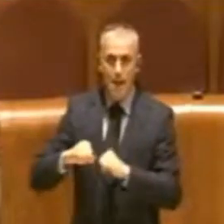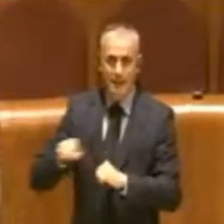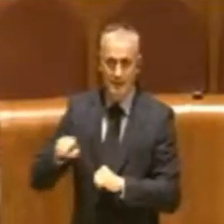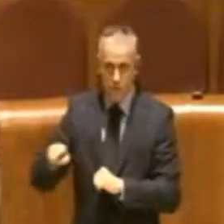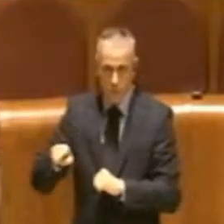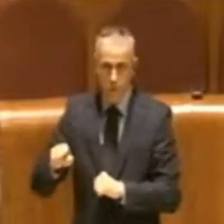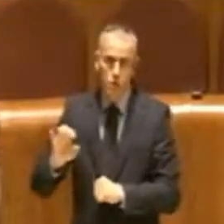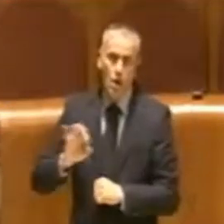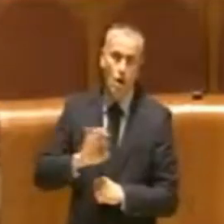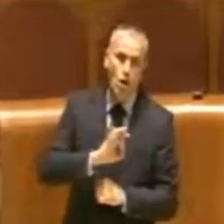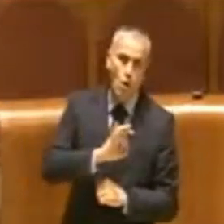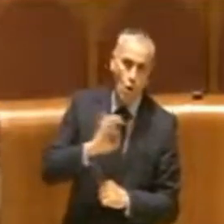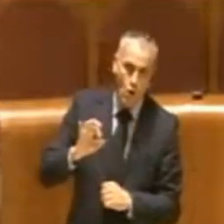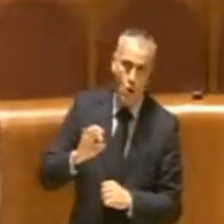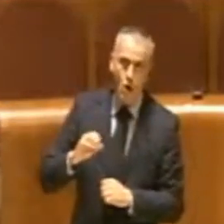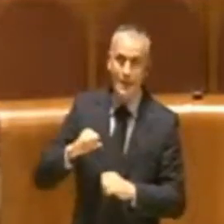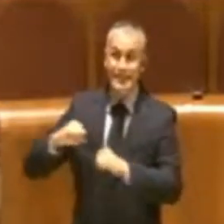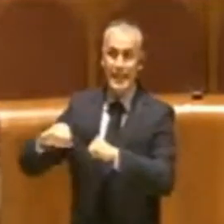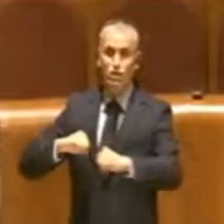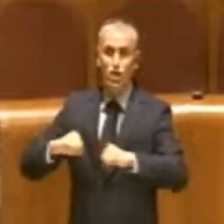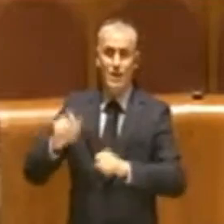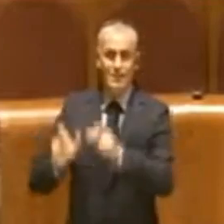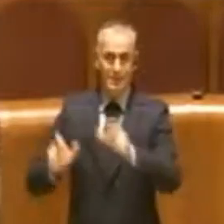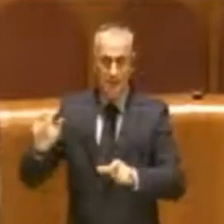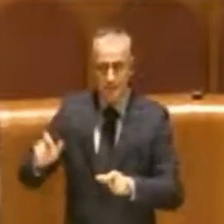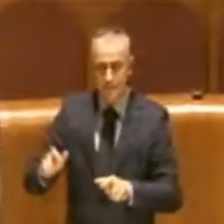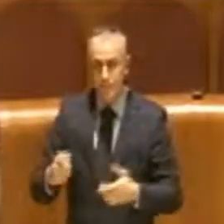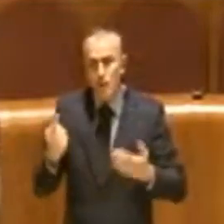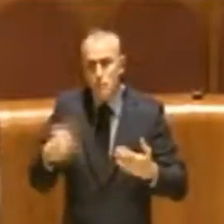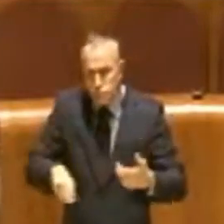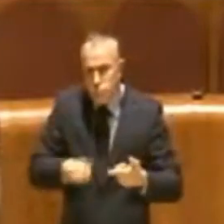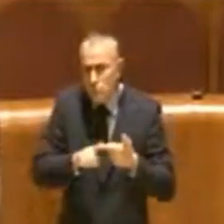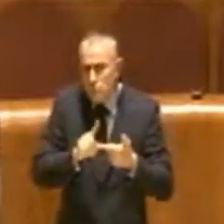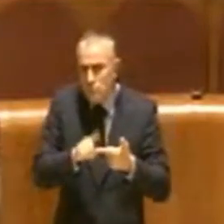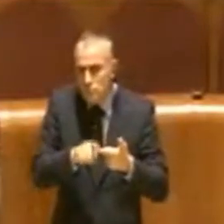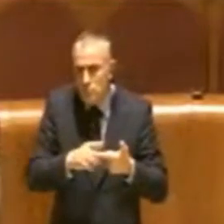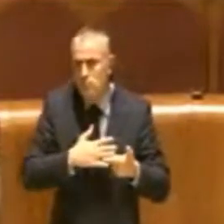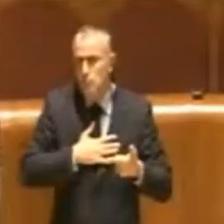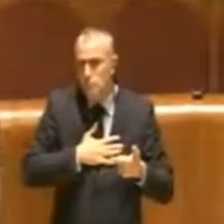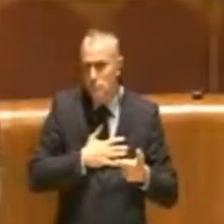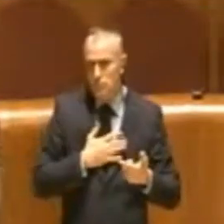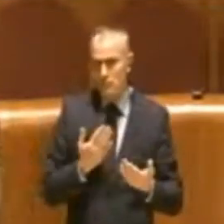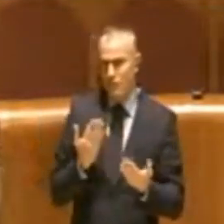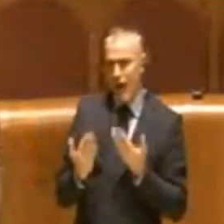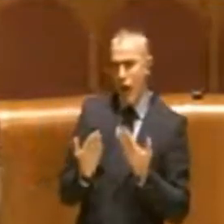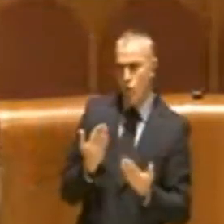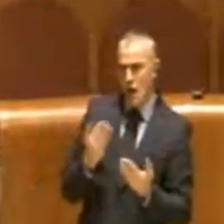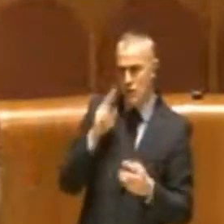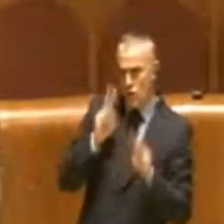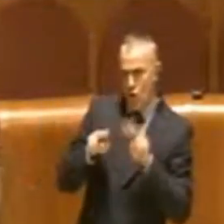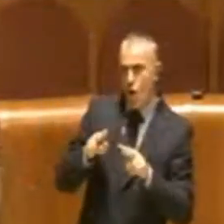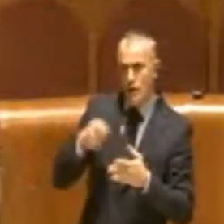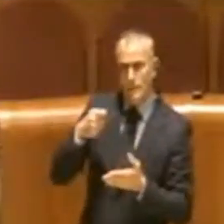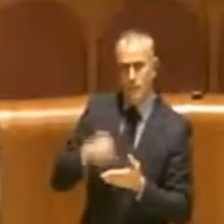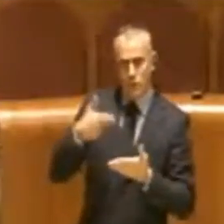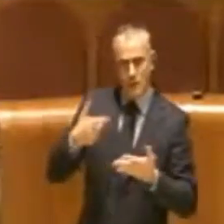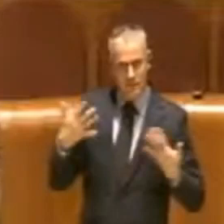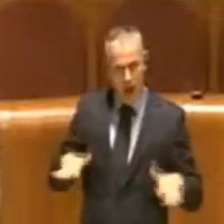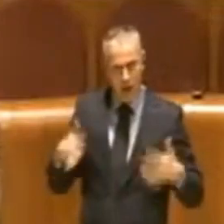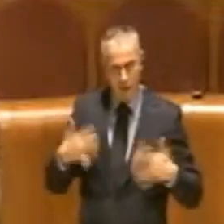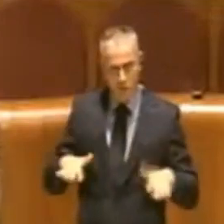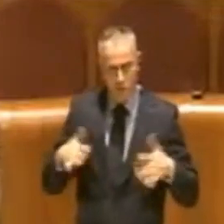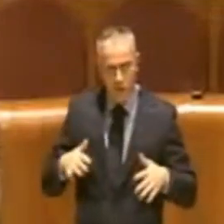dell'amministrazione o comunque dei dirigenti e tutto il resto. Ecco, abbiamo anche su questo fatto una valutazione importante, anche perché abbiamo visto